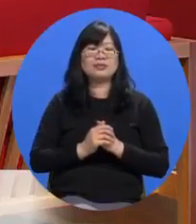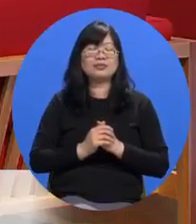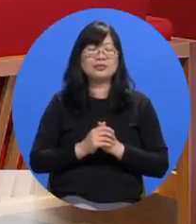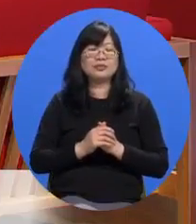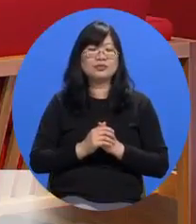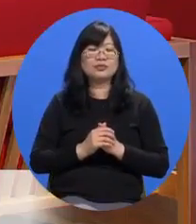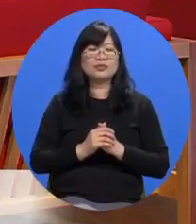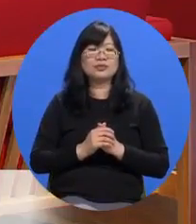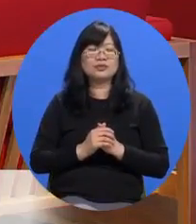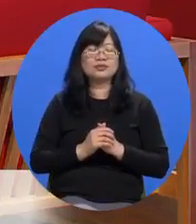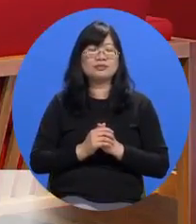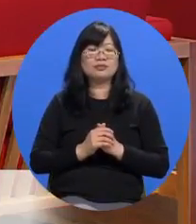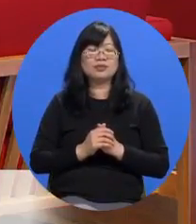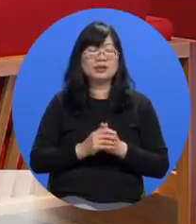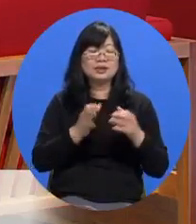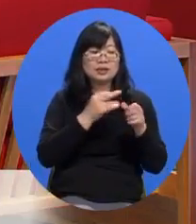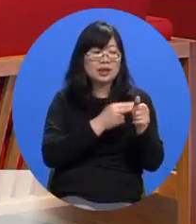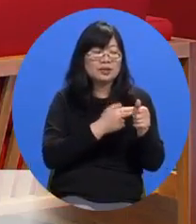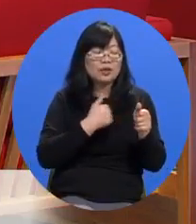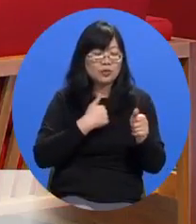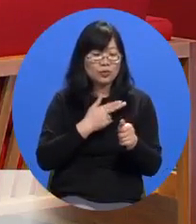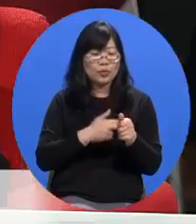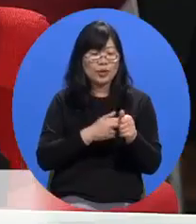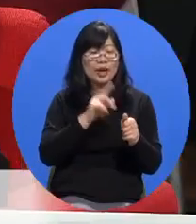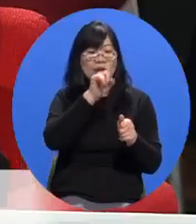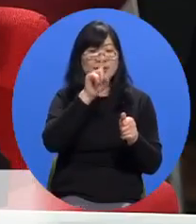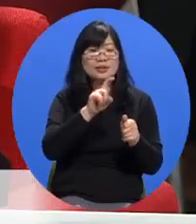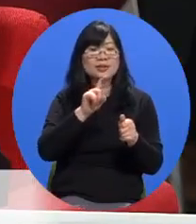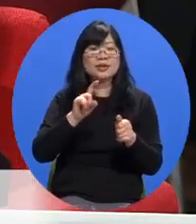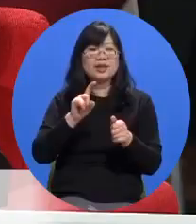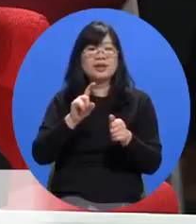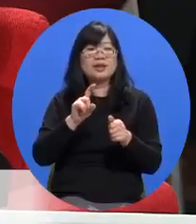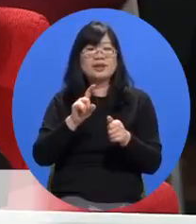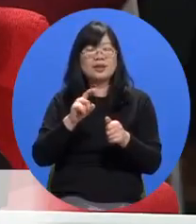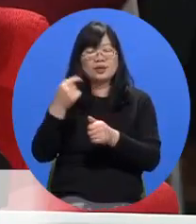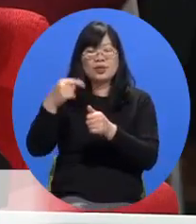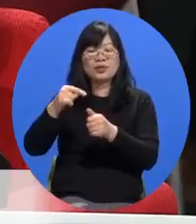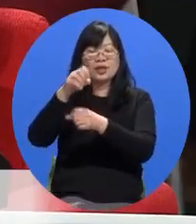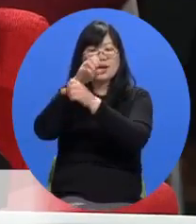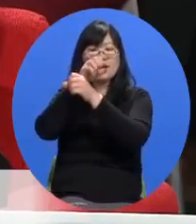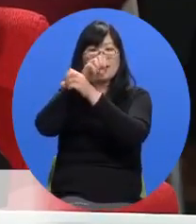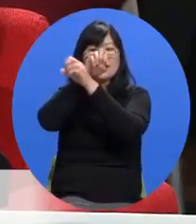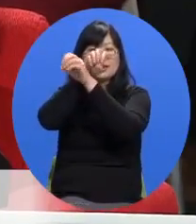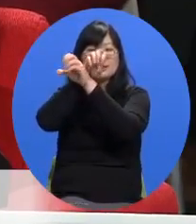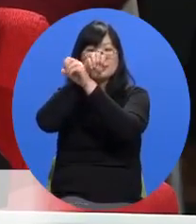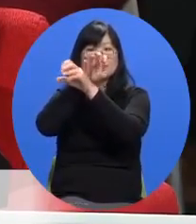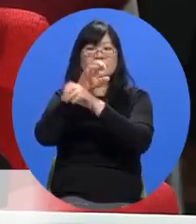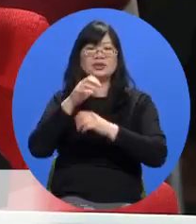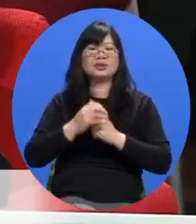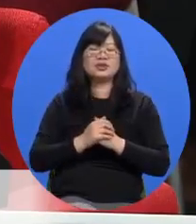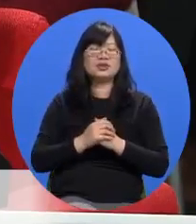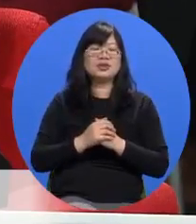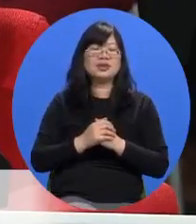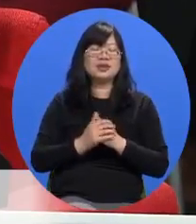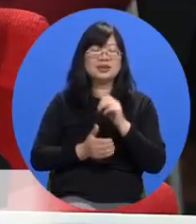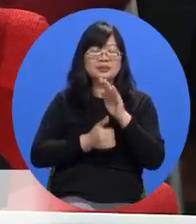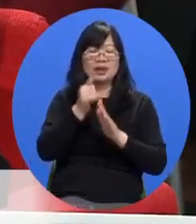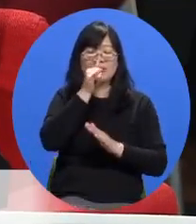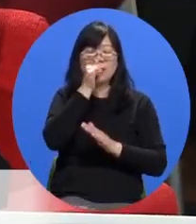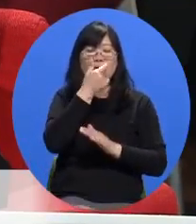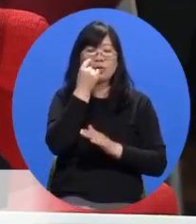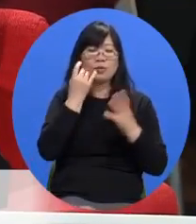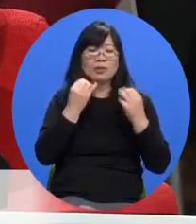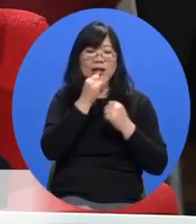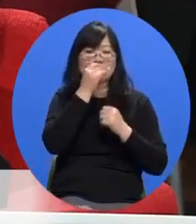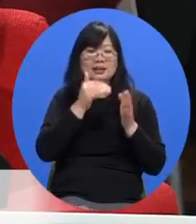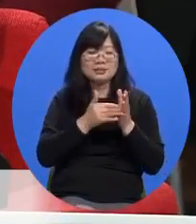우리 김희경 교수님 짧게 부탁드립니다. 네, 저는 교사는 우리 교육의 등불이고 희망이다 이렇게 말씀드리고 네. 싶습니다. 네. 부족한 것도